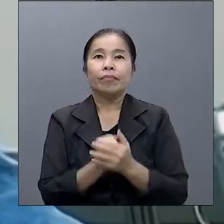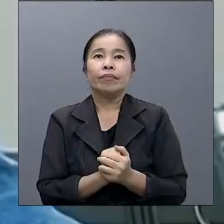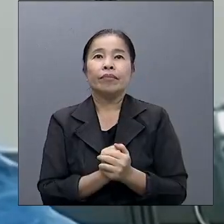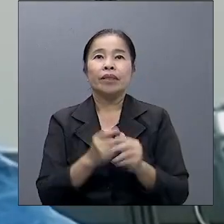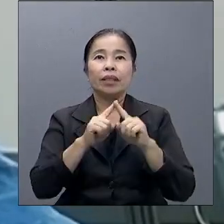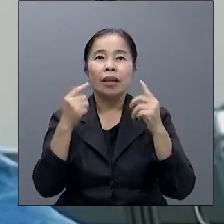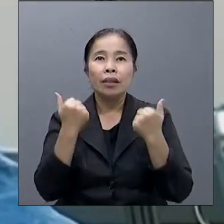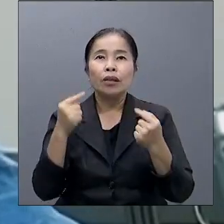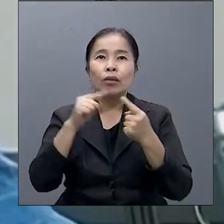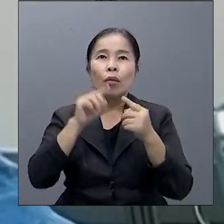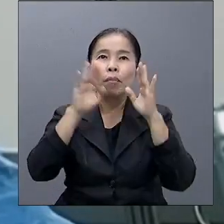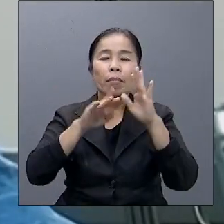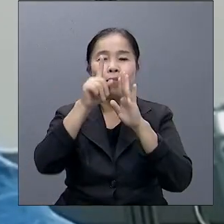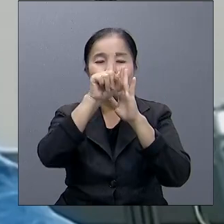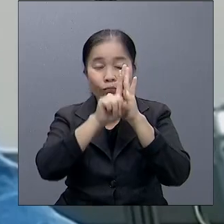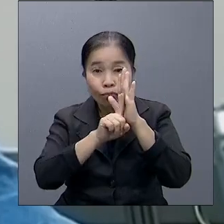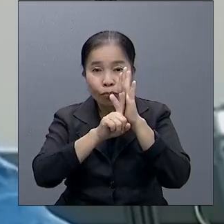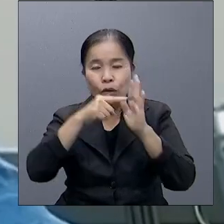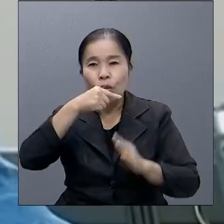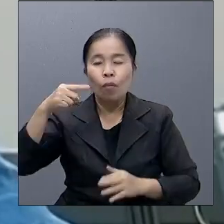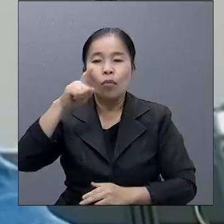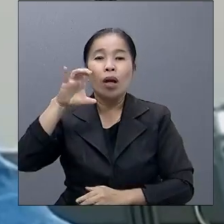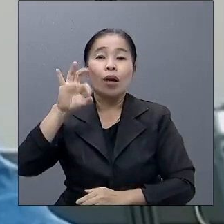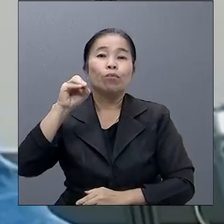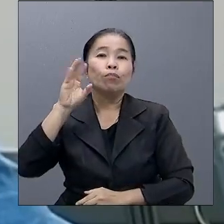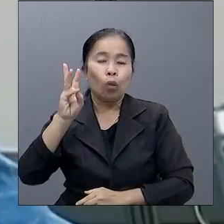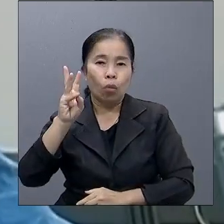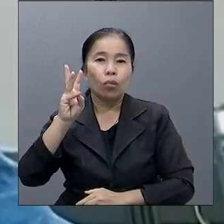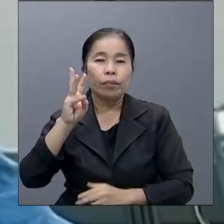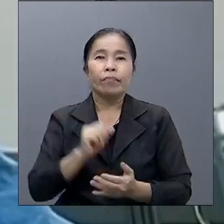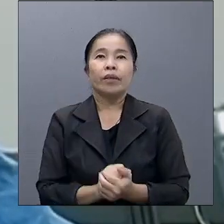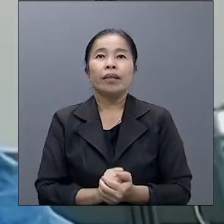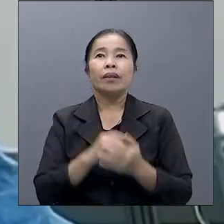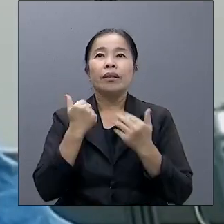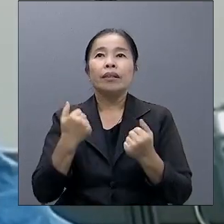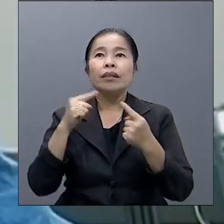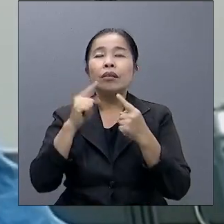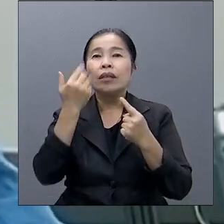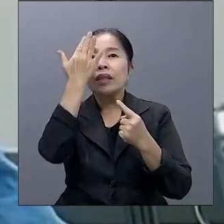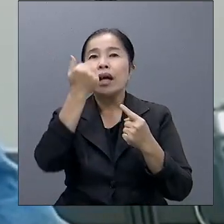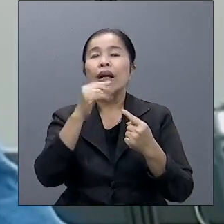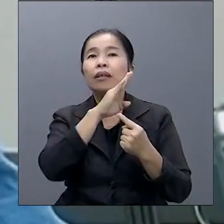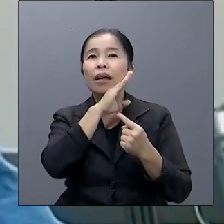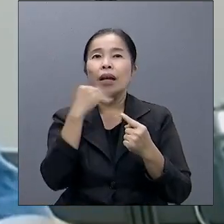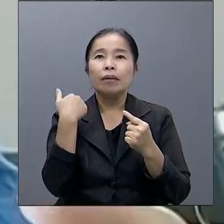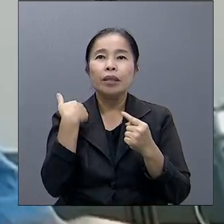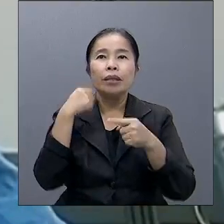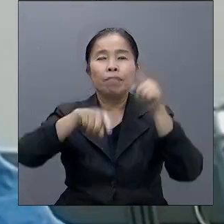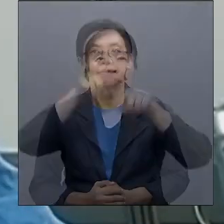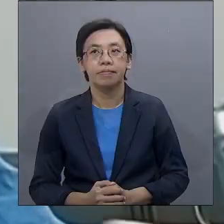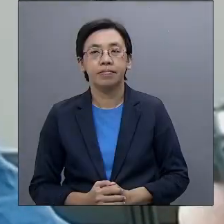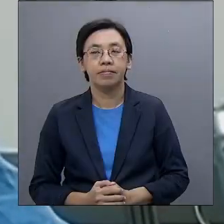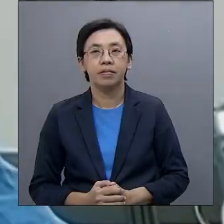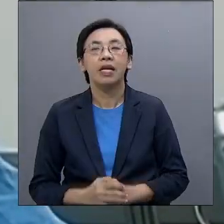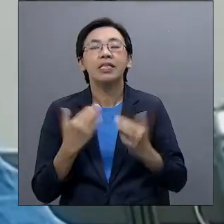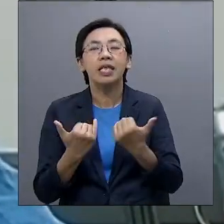วไอ้นี่ลบ196นะเพราะนั้นมันก็คือมันเย็นมากนะครับ ครับทีนี้พอมันมาอยู่ ลักษณะก็จะคล้ายๆน้ำนะคล้ายๆน้ำแ